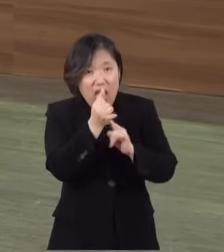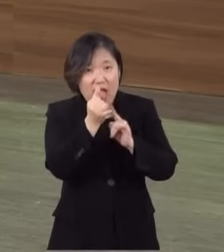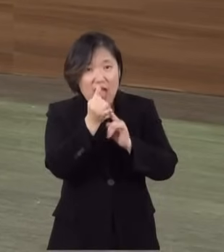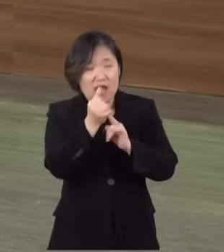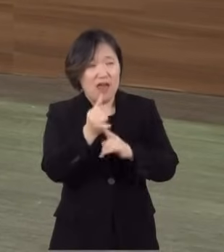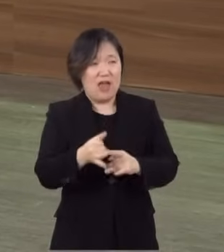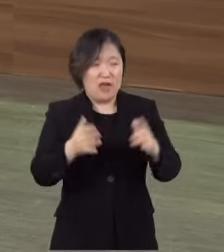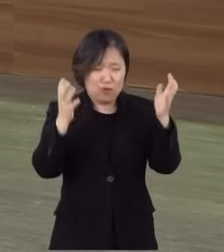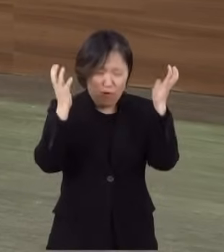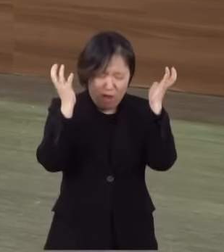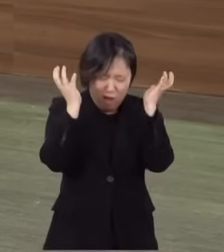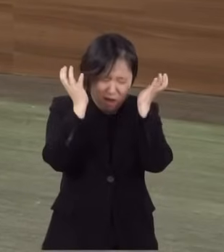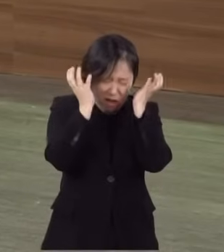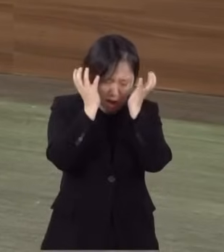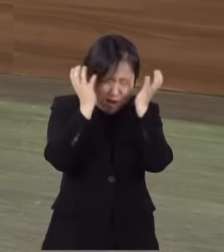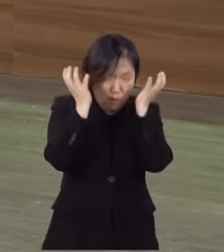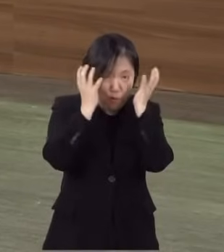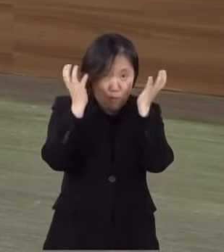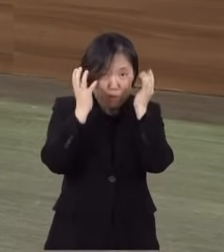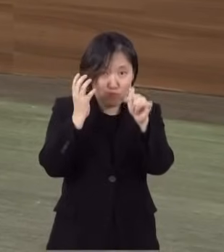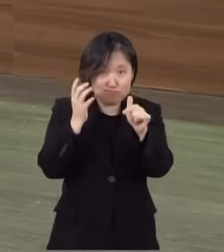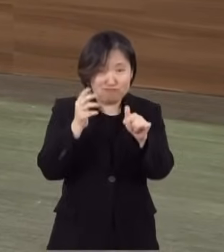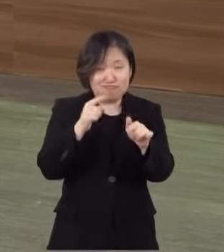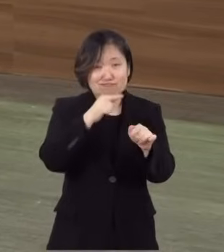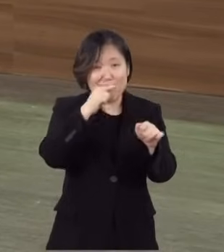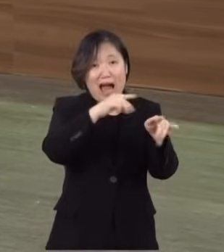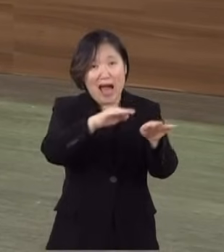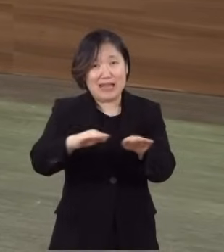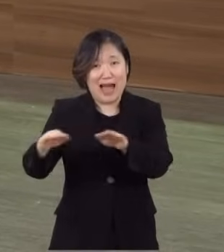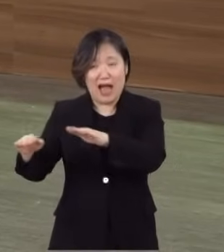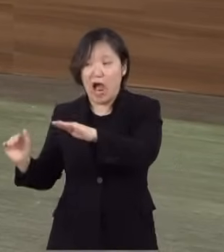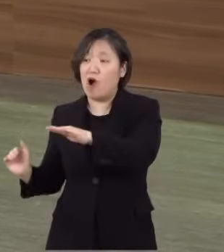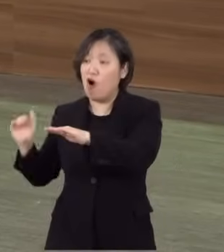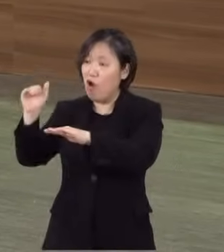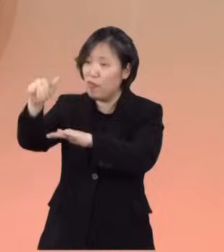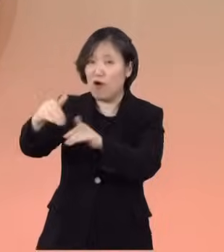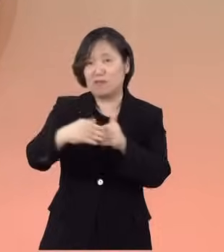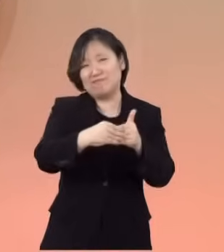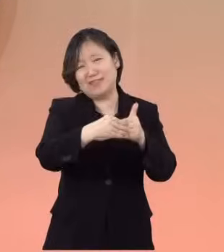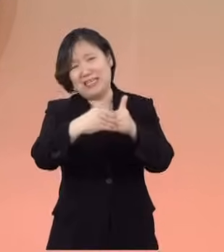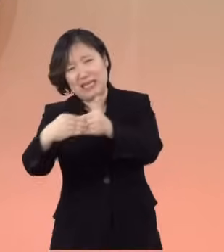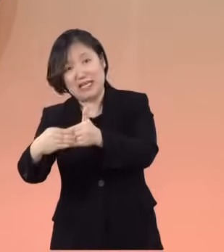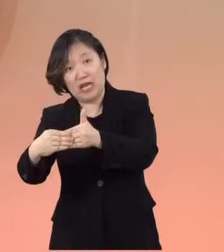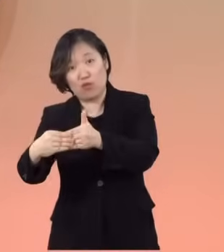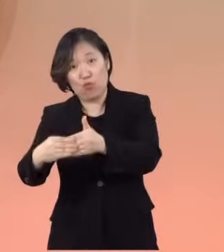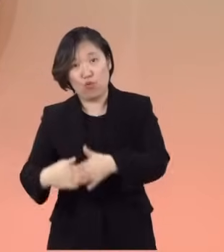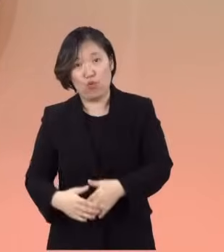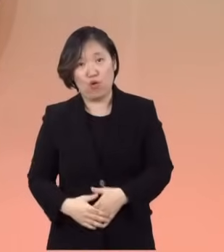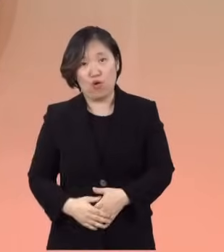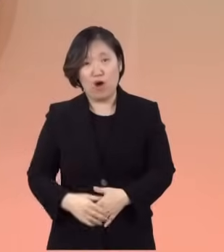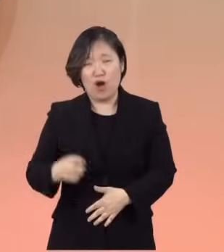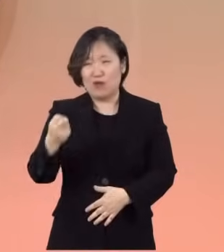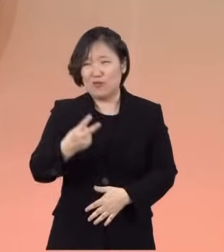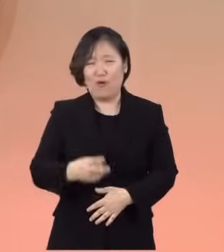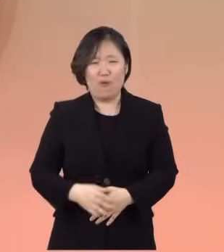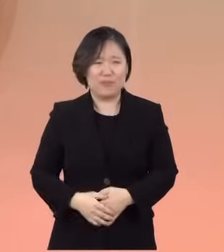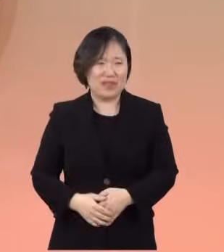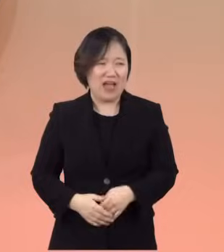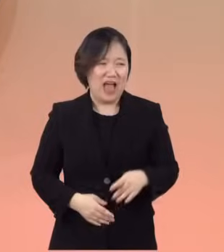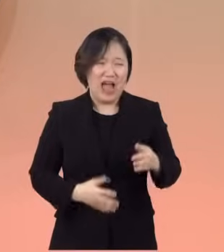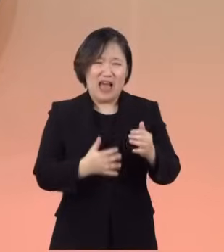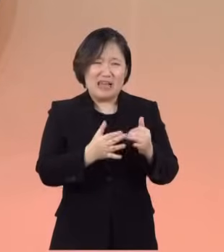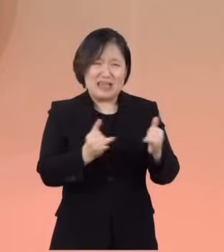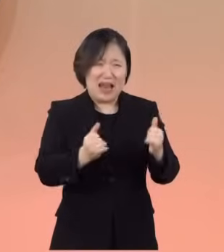중생들을 의 바에서 건너게 해주었고 수많은 사람들을